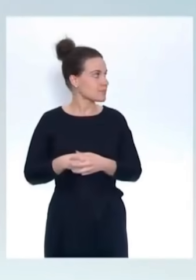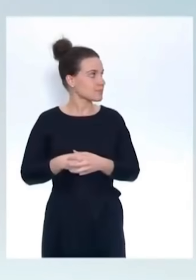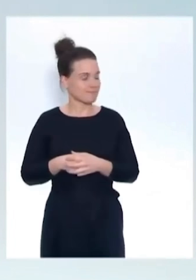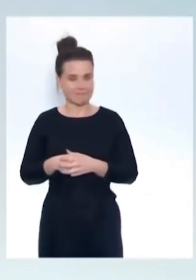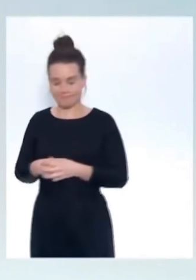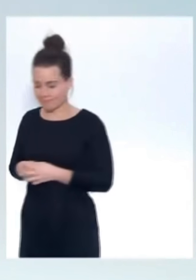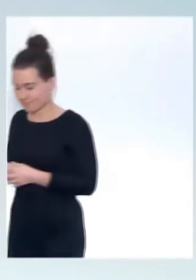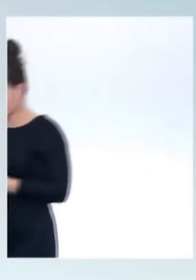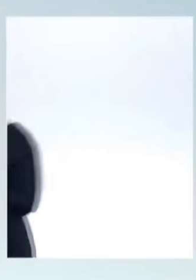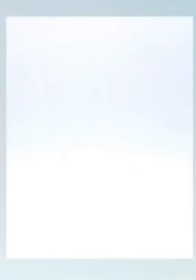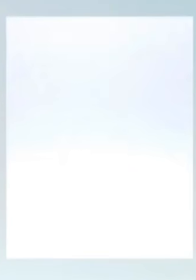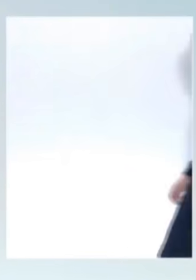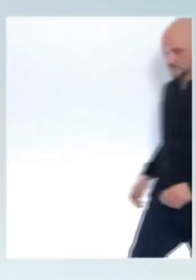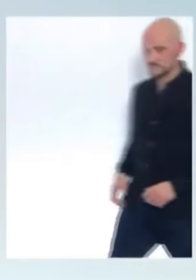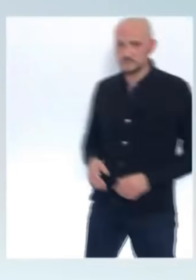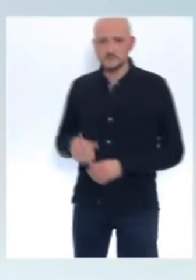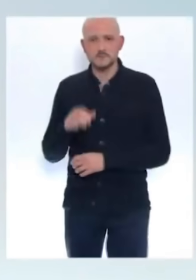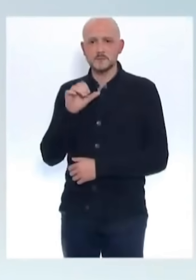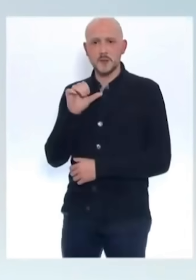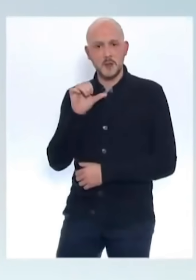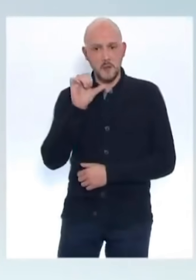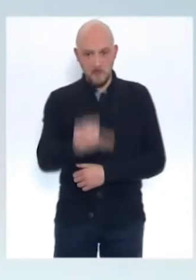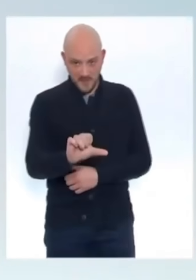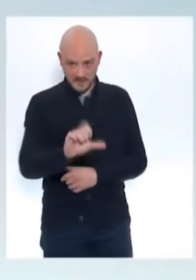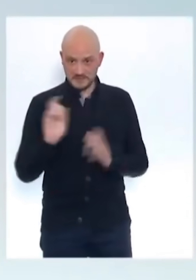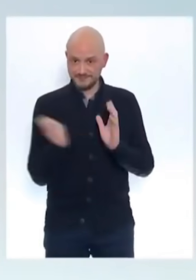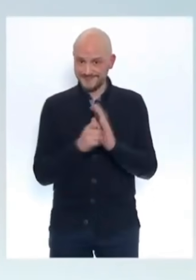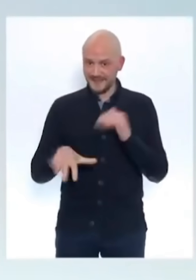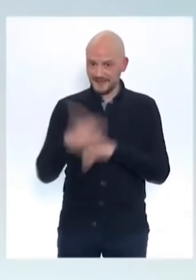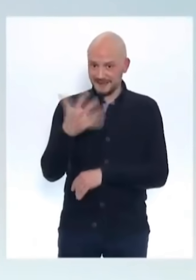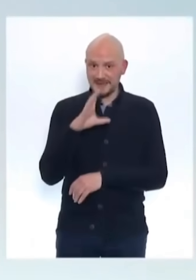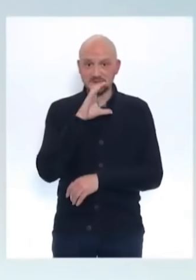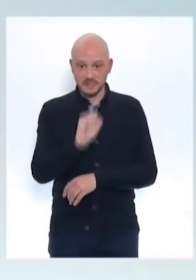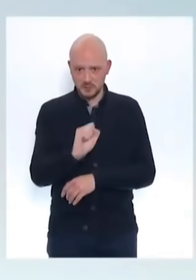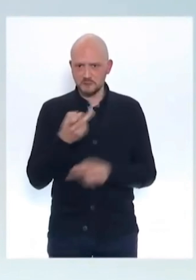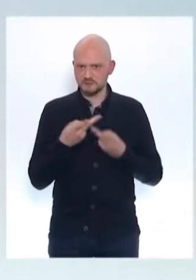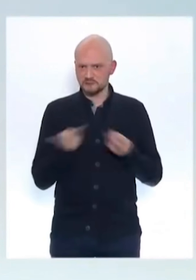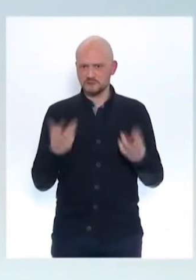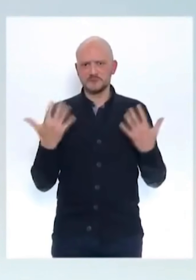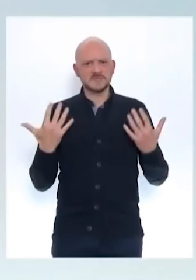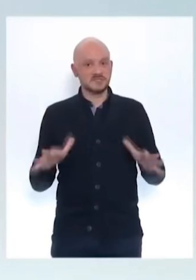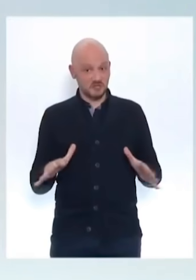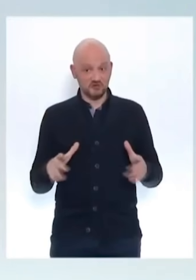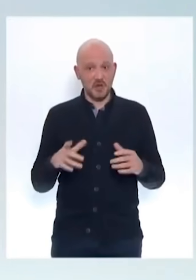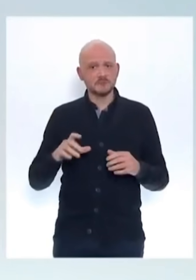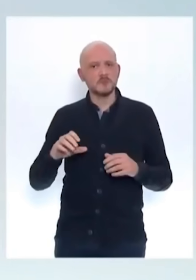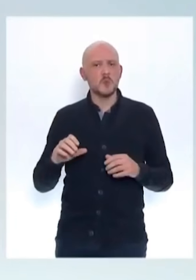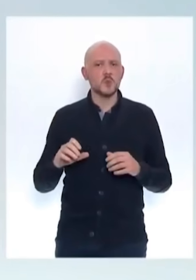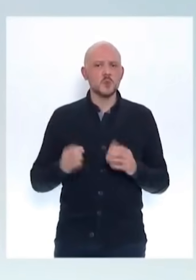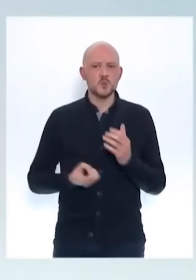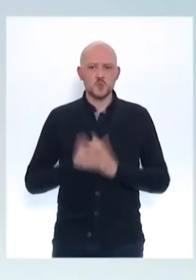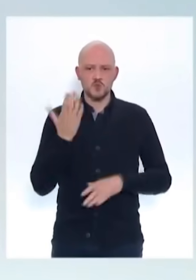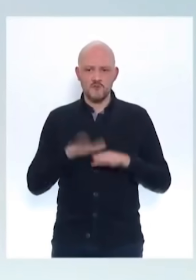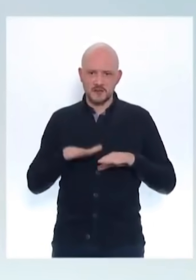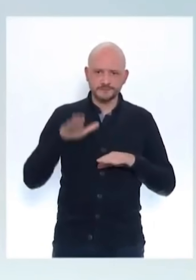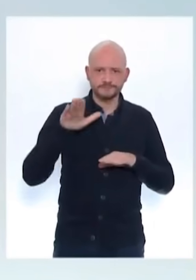décembre comme nous l'avions annoncé nous passerons à une nouvelle étape mais les règles seront plus